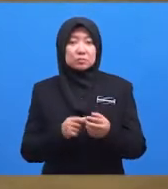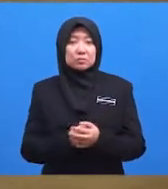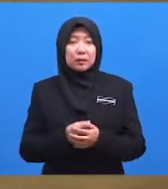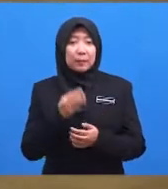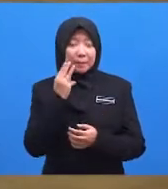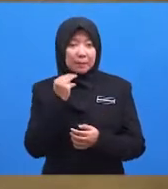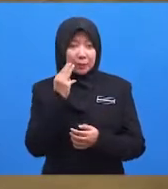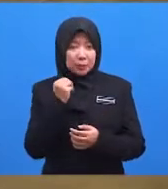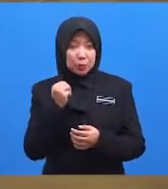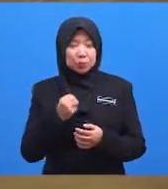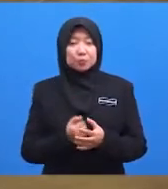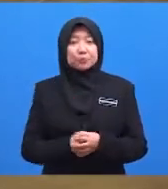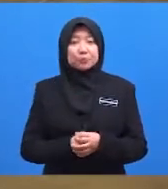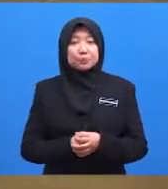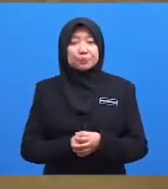madu.